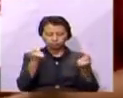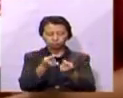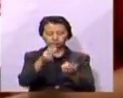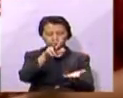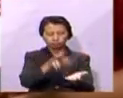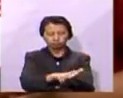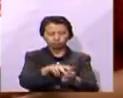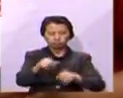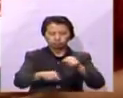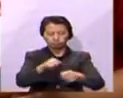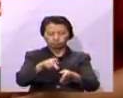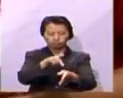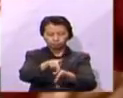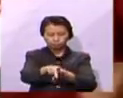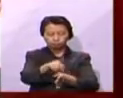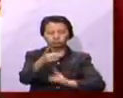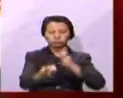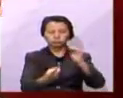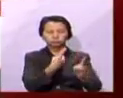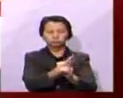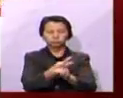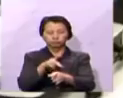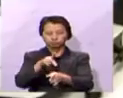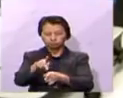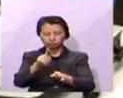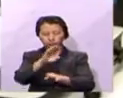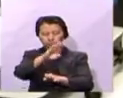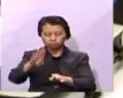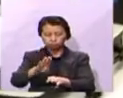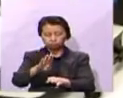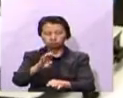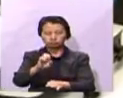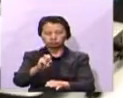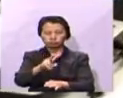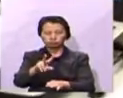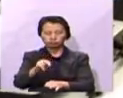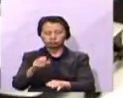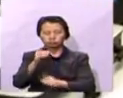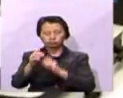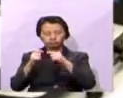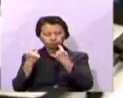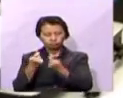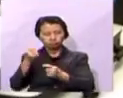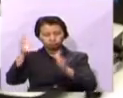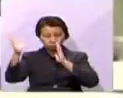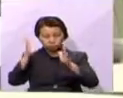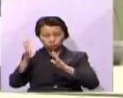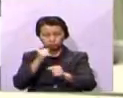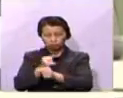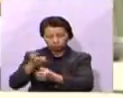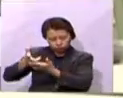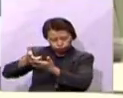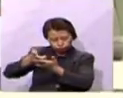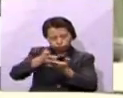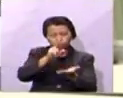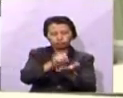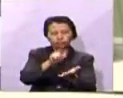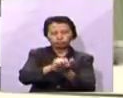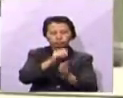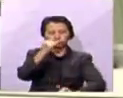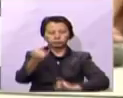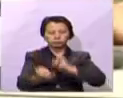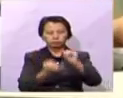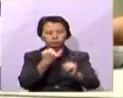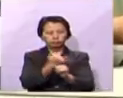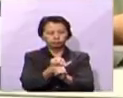berstatus jelajah profesional dunia, profesional benua, benua dan pasukan kebangsaan ini turut mendapat liputan media-media